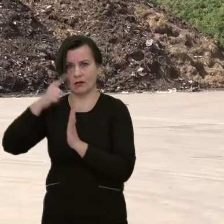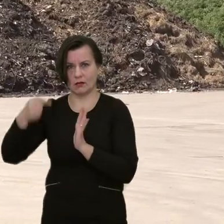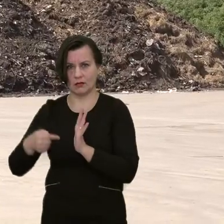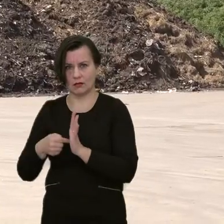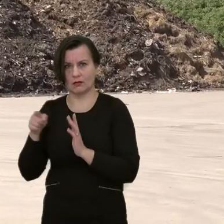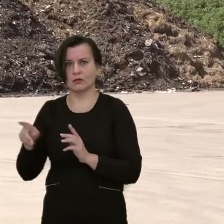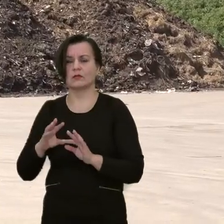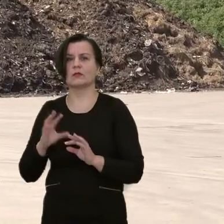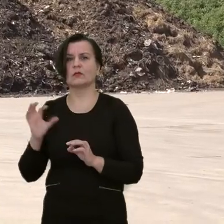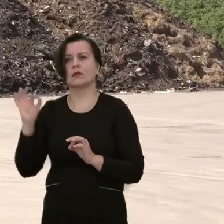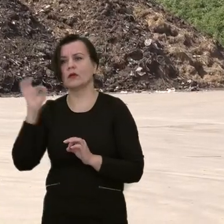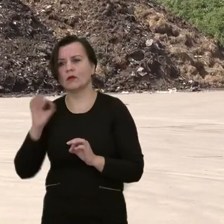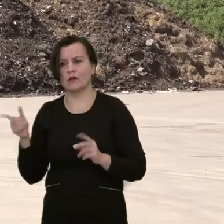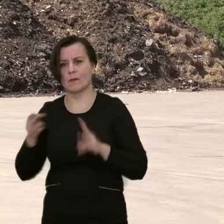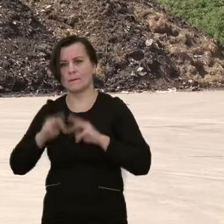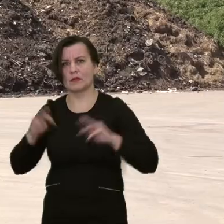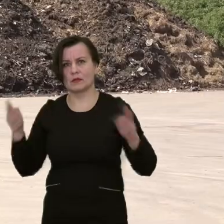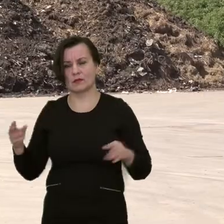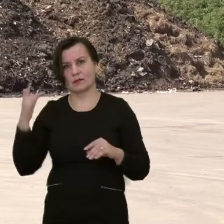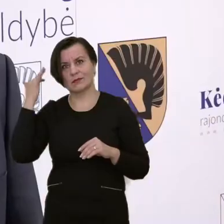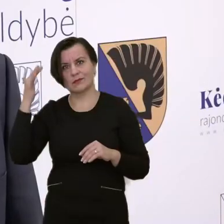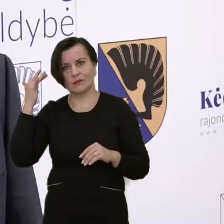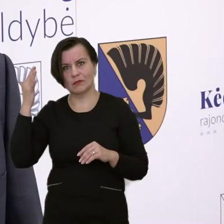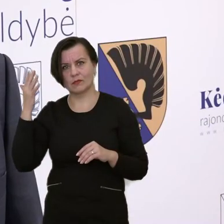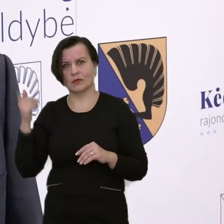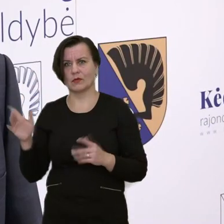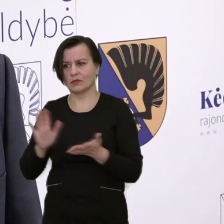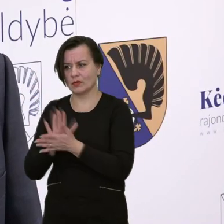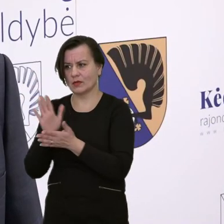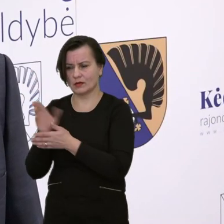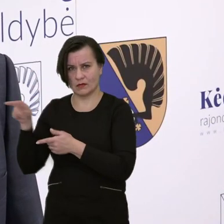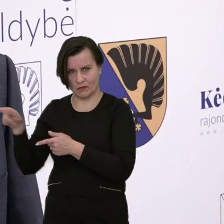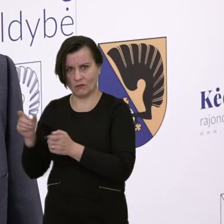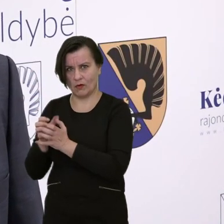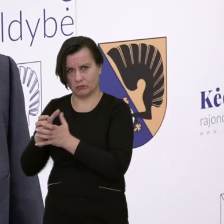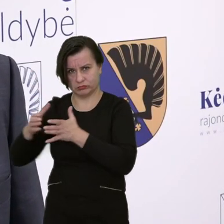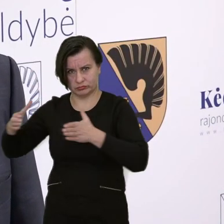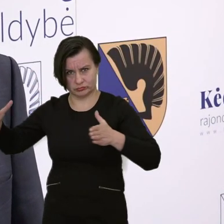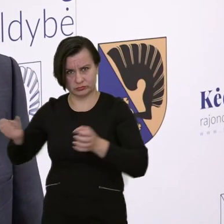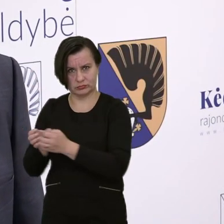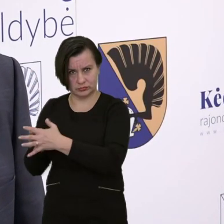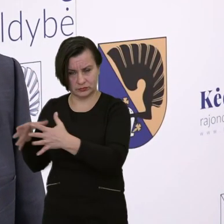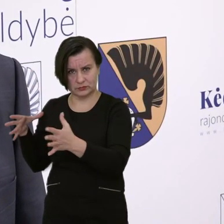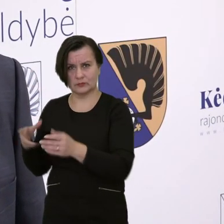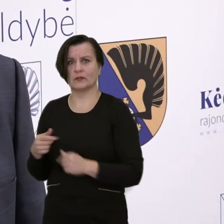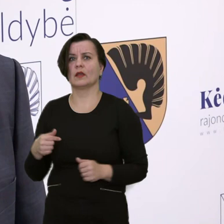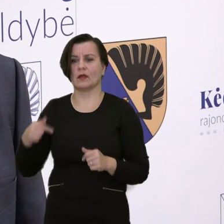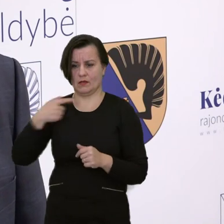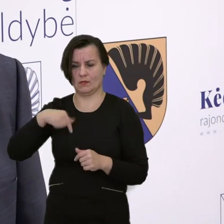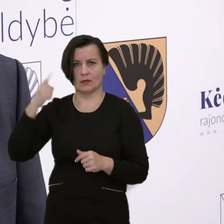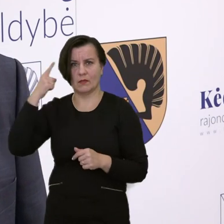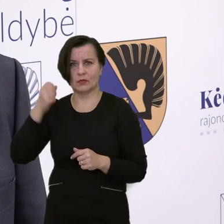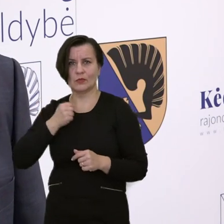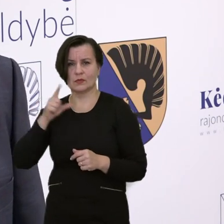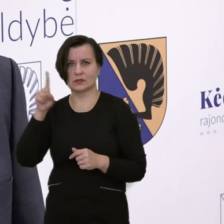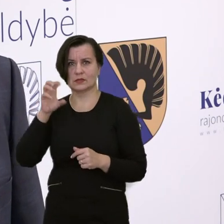turbūt klausimų buvo tai, kaip ministerija, kokia yra ministerijos nuomonė dėl savartynų plėtros. Mes, aišku,